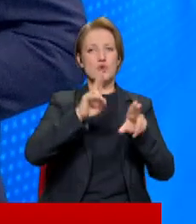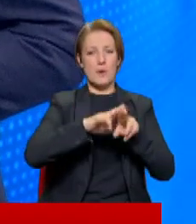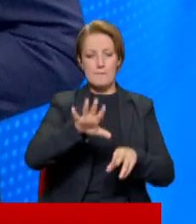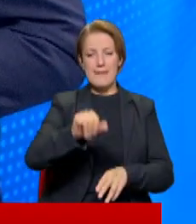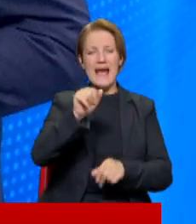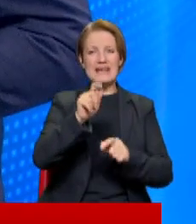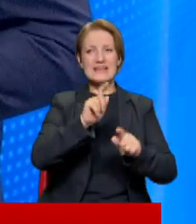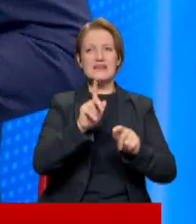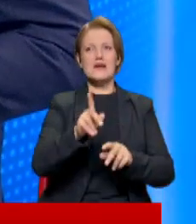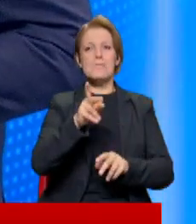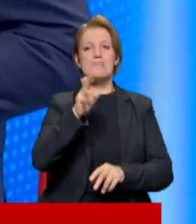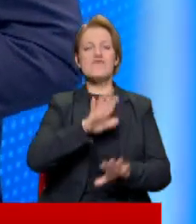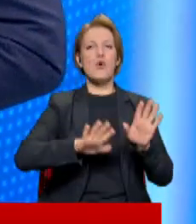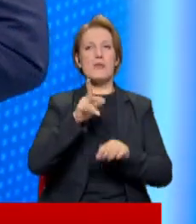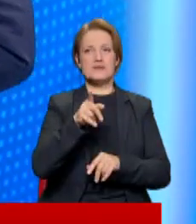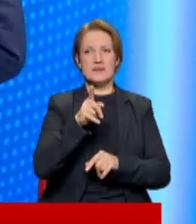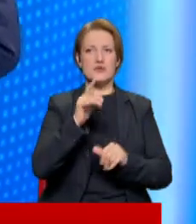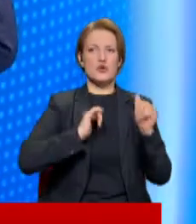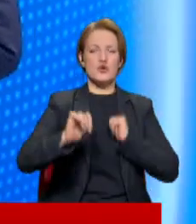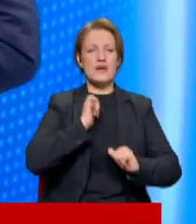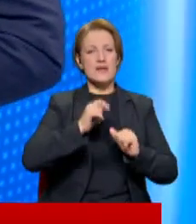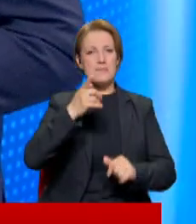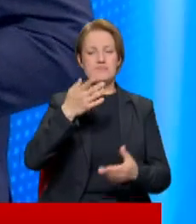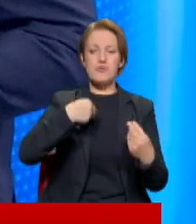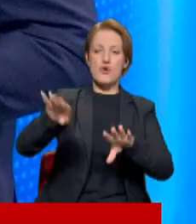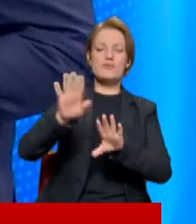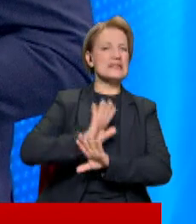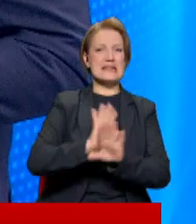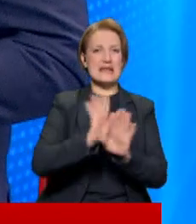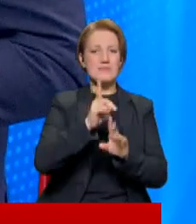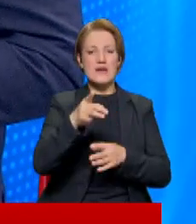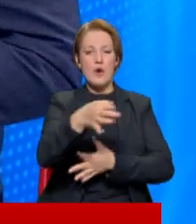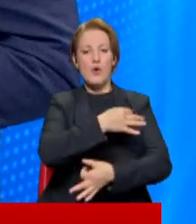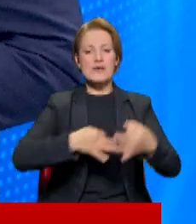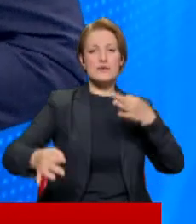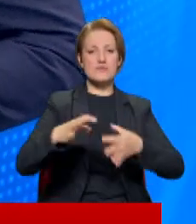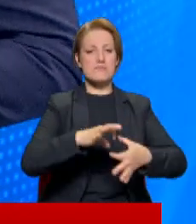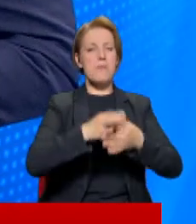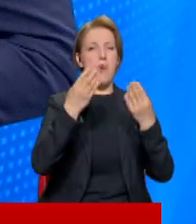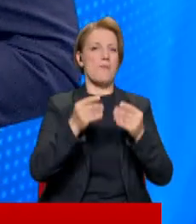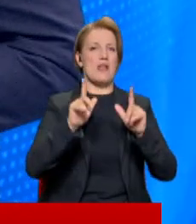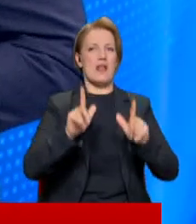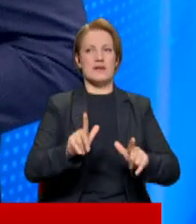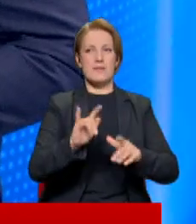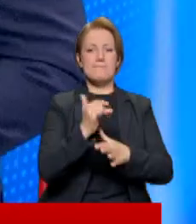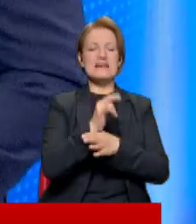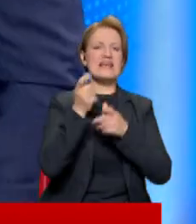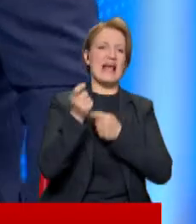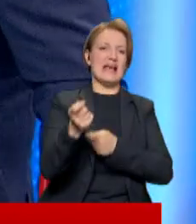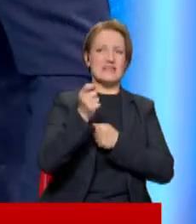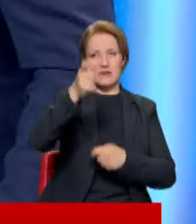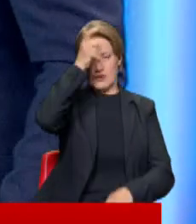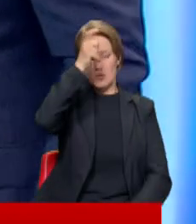yapıdan çıkarıp performansa dayama üniversiteleri tamamen başı boş bırakmak değil bir koordinasyon yapısına getirmemiz gerekiyor mesleki eğitim